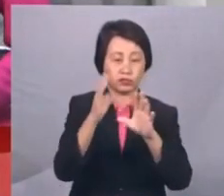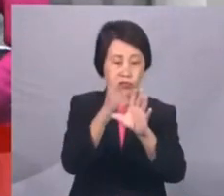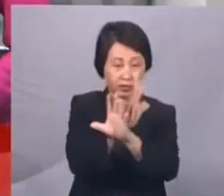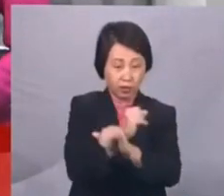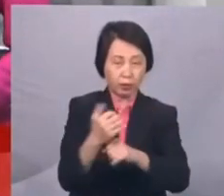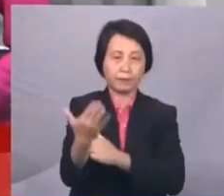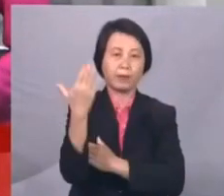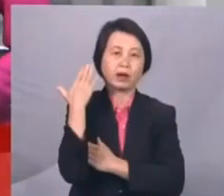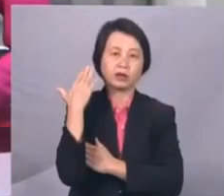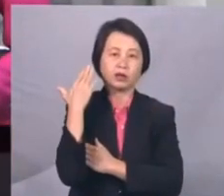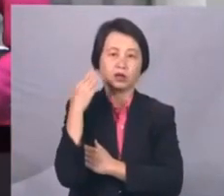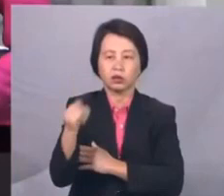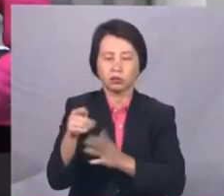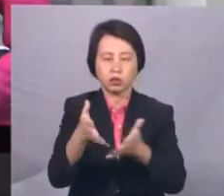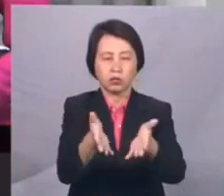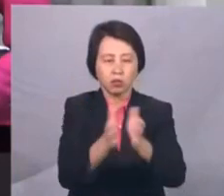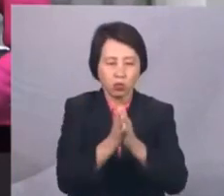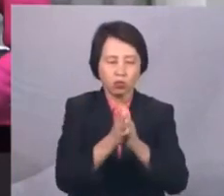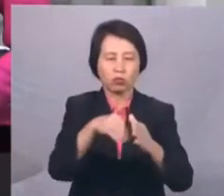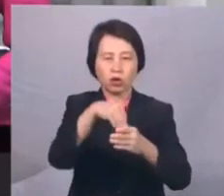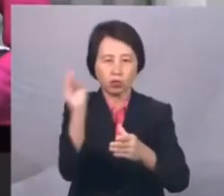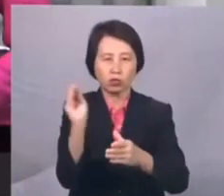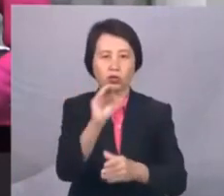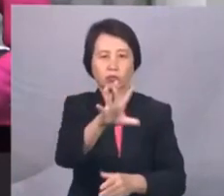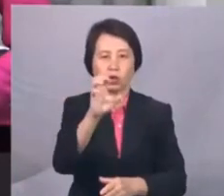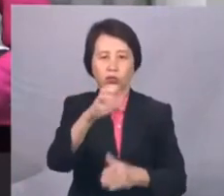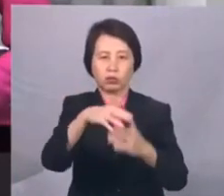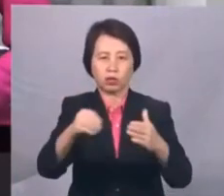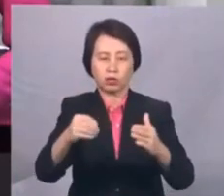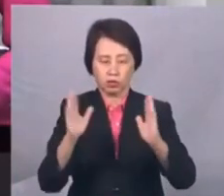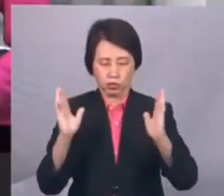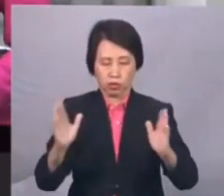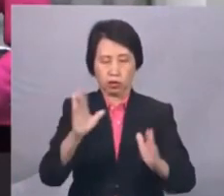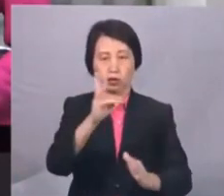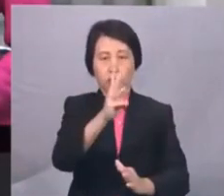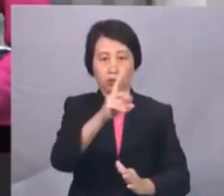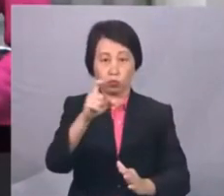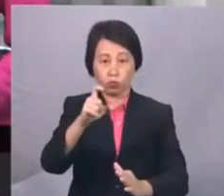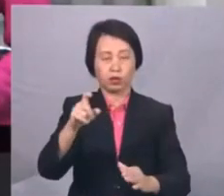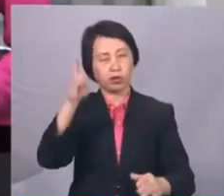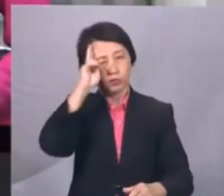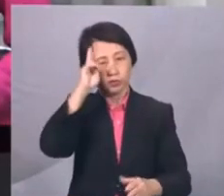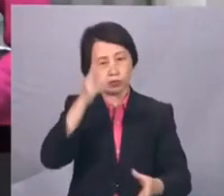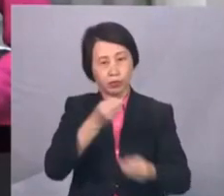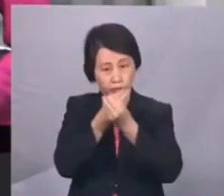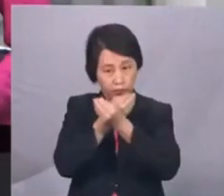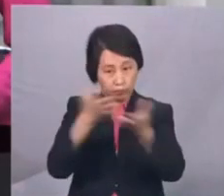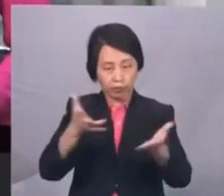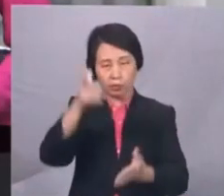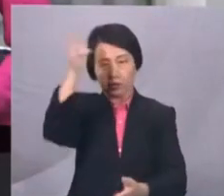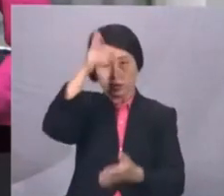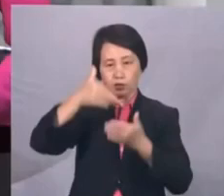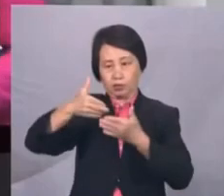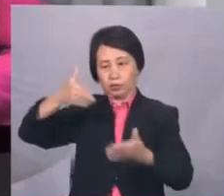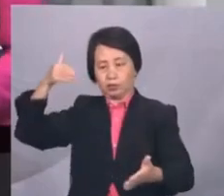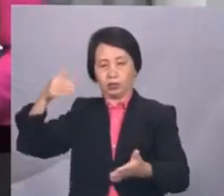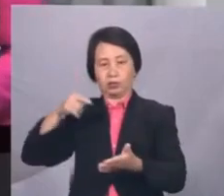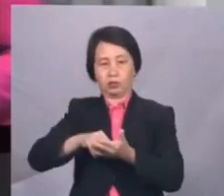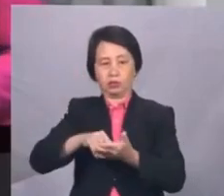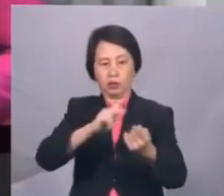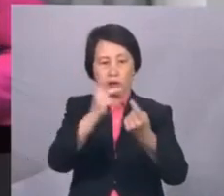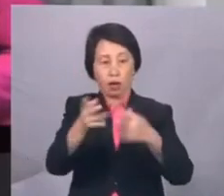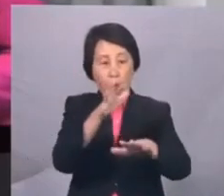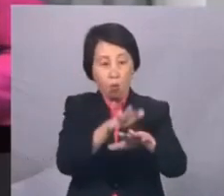bagi membuat permohonan pengeluaran di Meratus Ringgit pagi kempo 6 bulan seperti yang diumumkan kerajaan sebelum ini